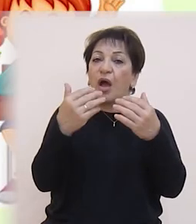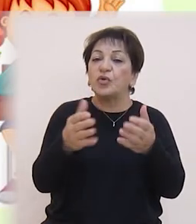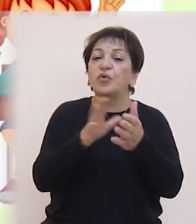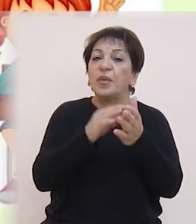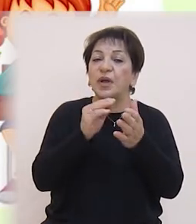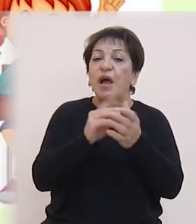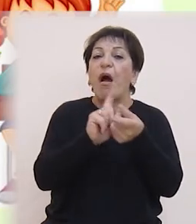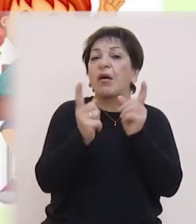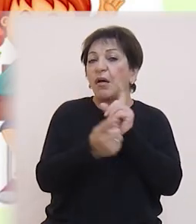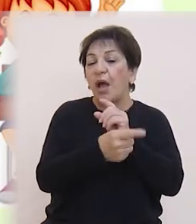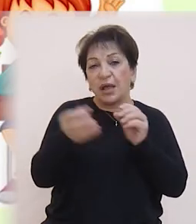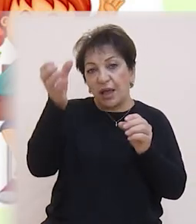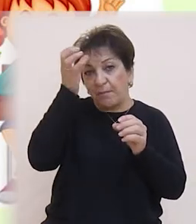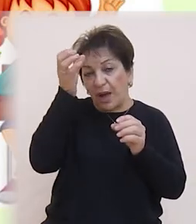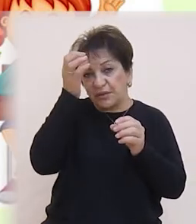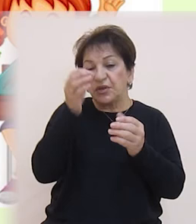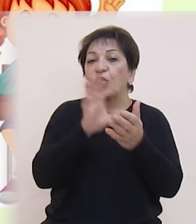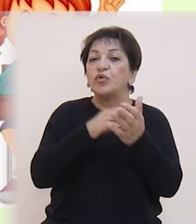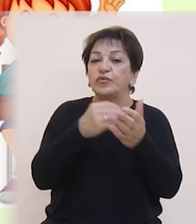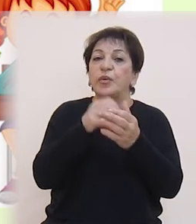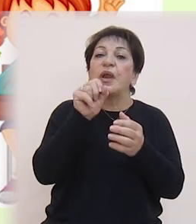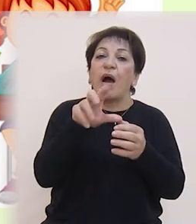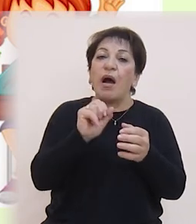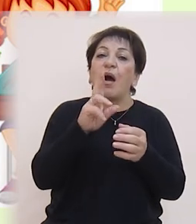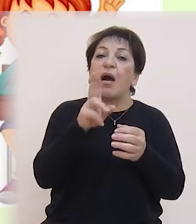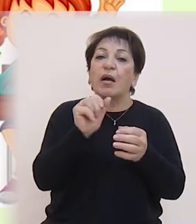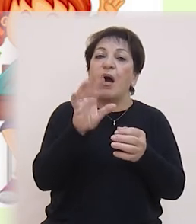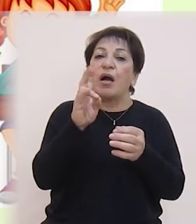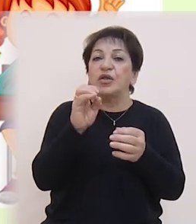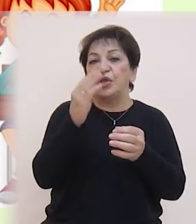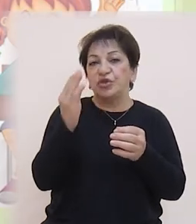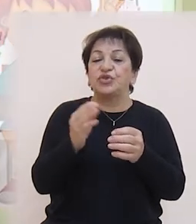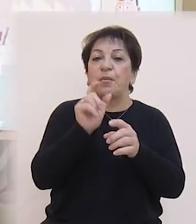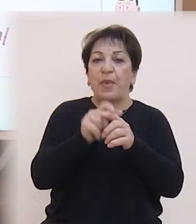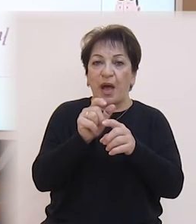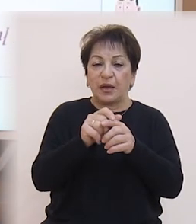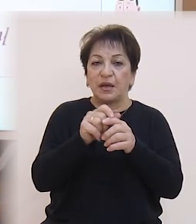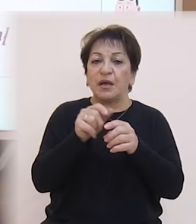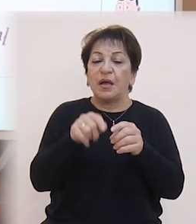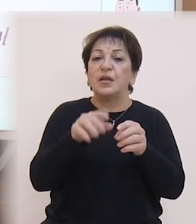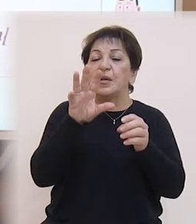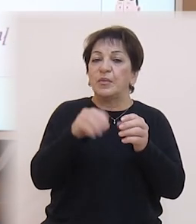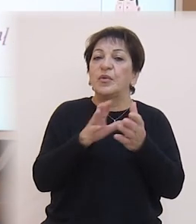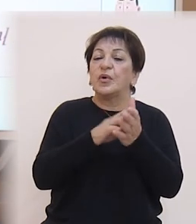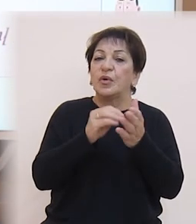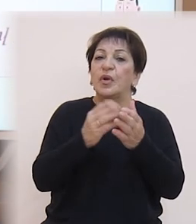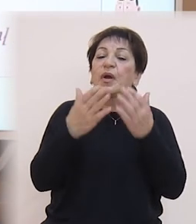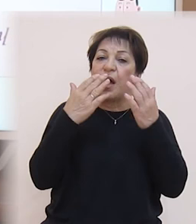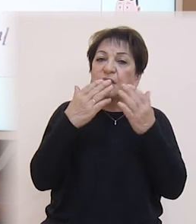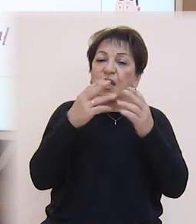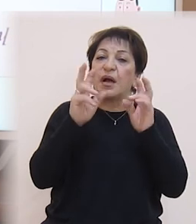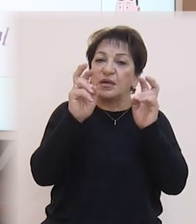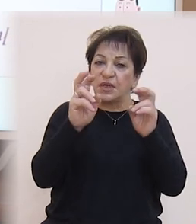արտահայտում էին հակառակ իմաստ, կոչվում էին հականիշներ։ Եկեք միասին կարդանք այս առած